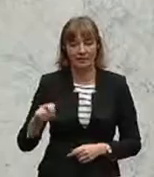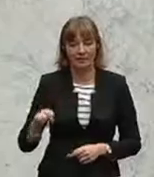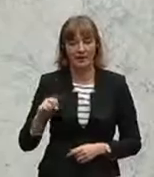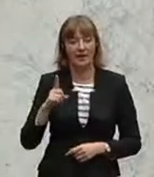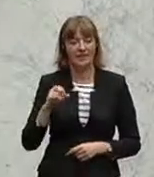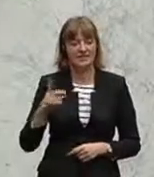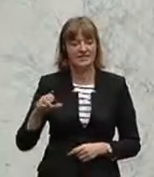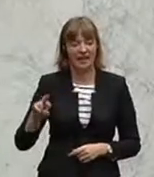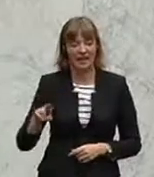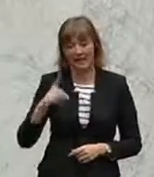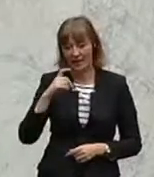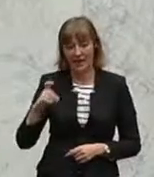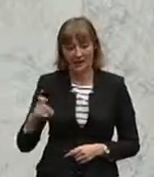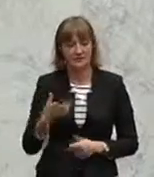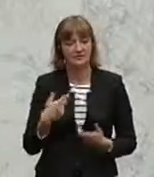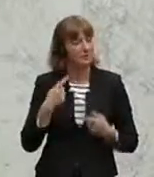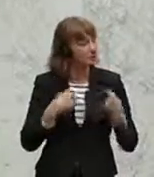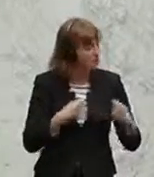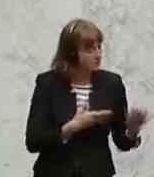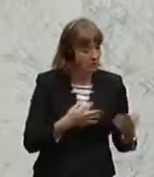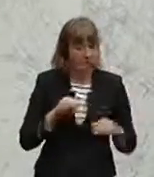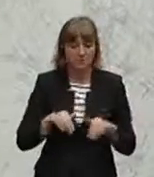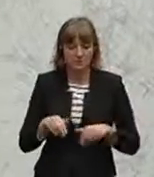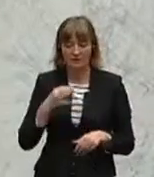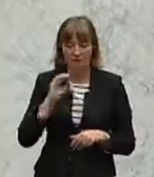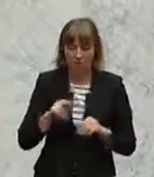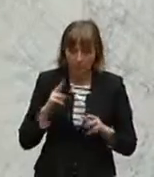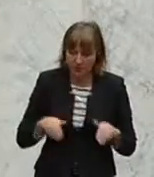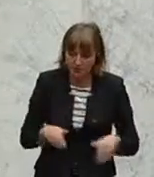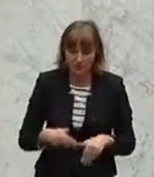Flüchtlinge, meint Christine Muttonen von der SPÖ, Martina Diesner-Weiß, ÖVP.